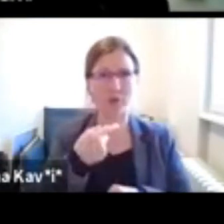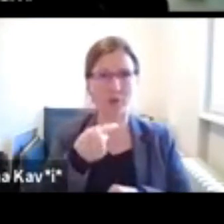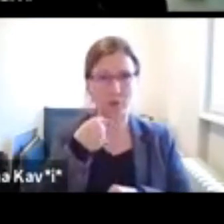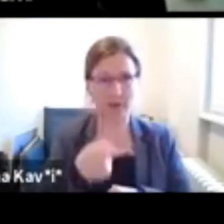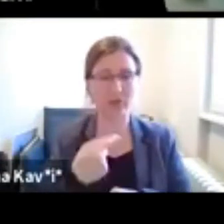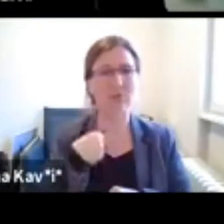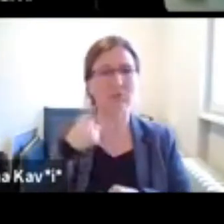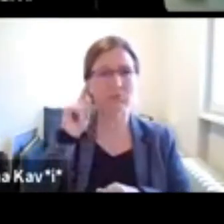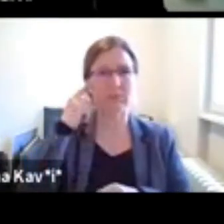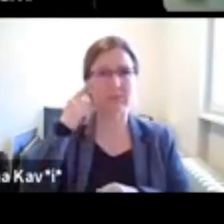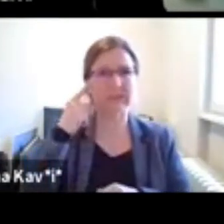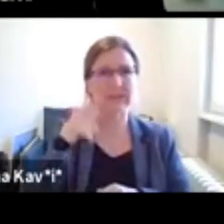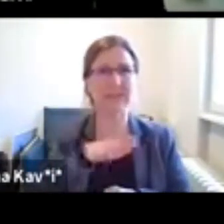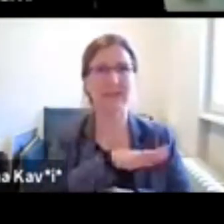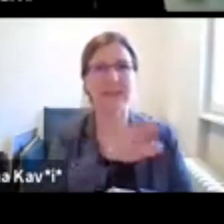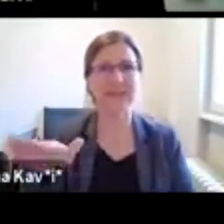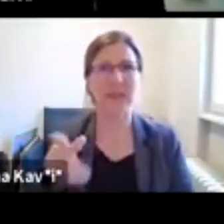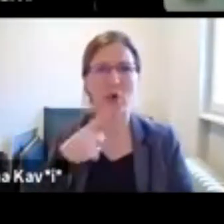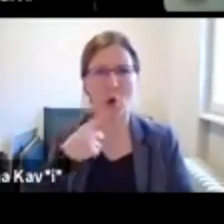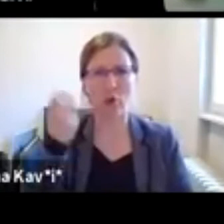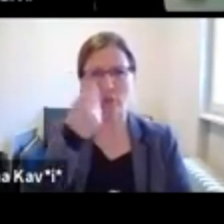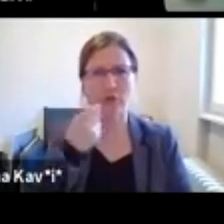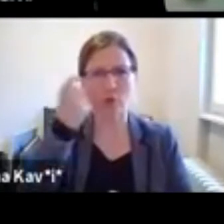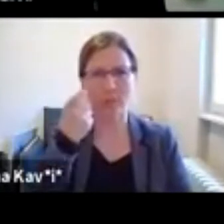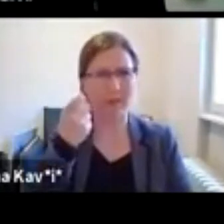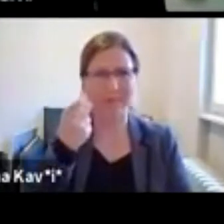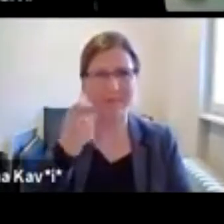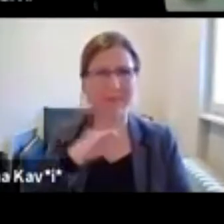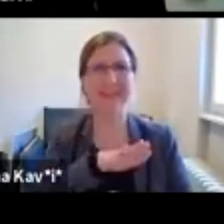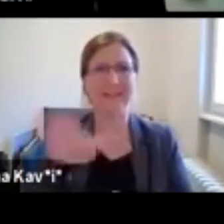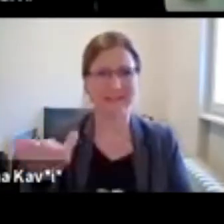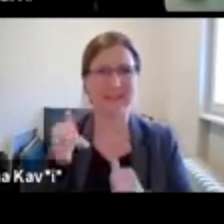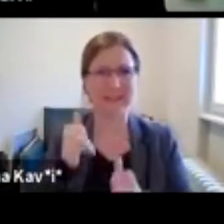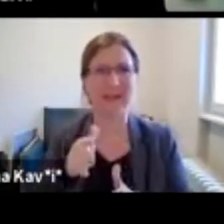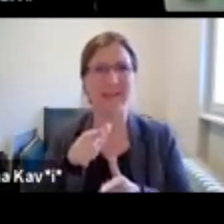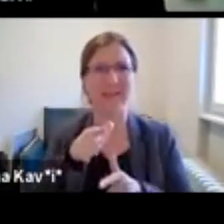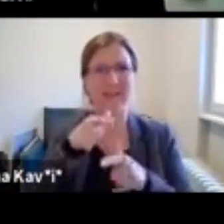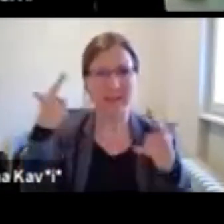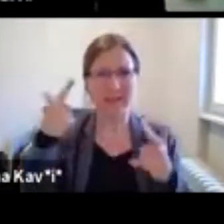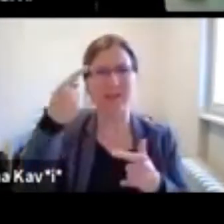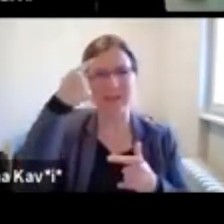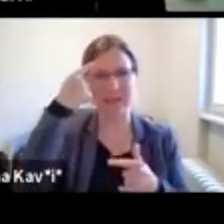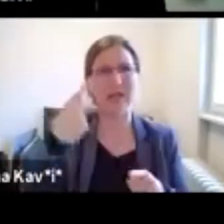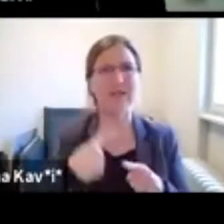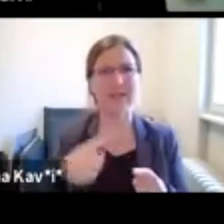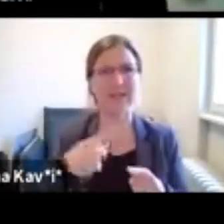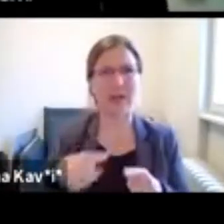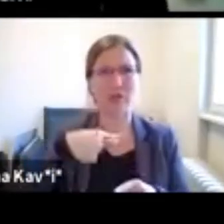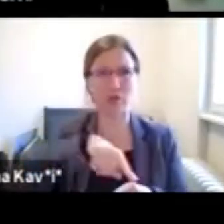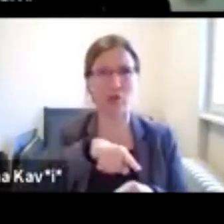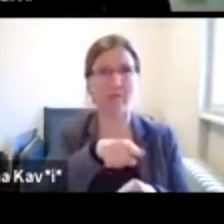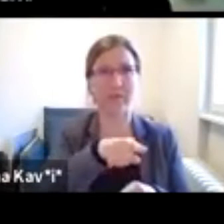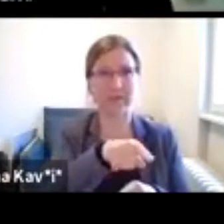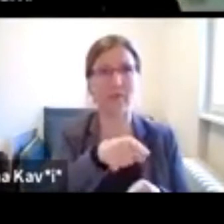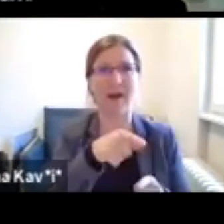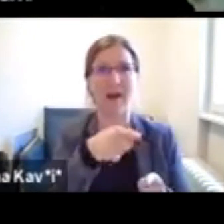su iole sumnjali je sada potpuno jasno zašto smo najužem u izboru za tu